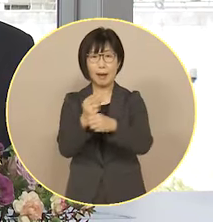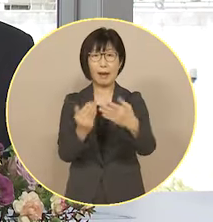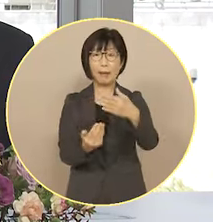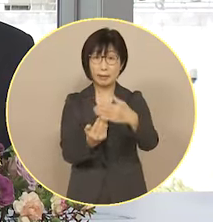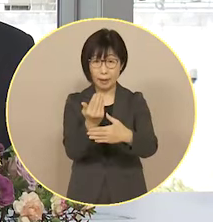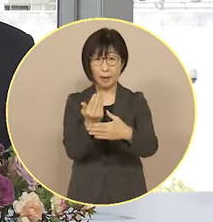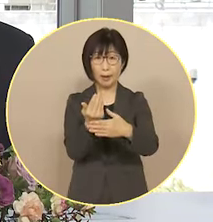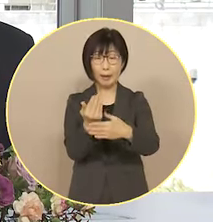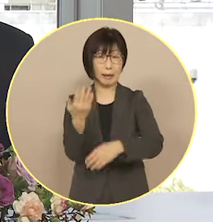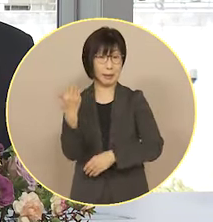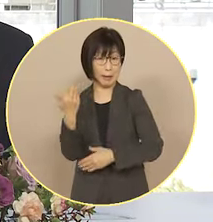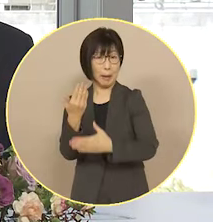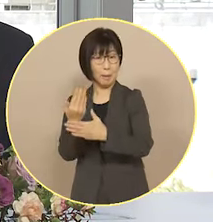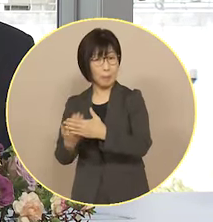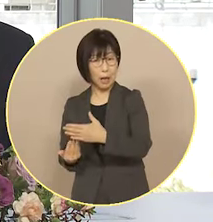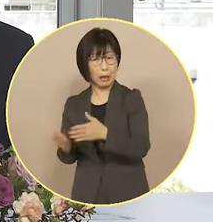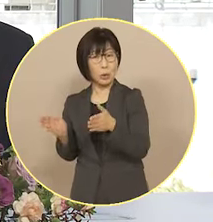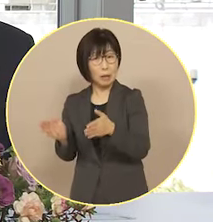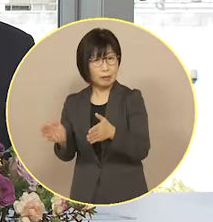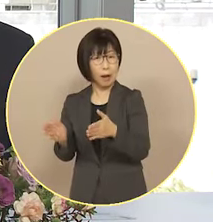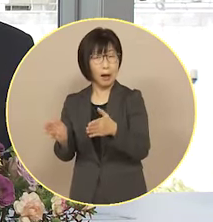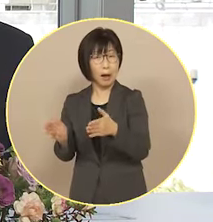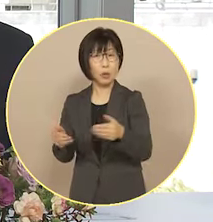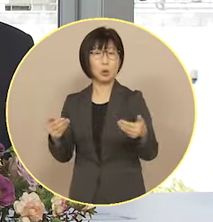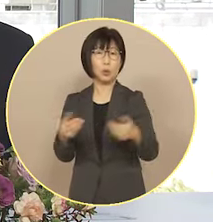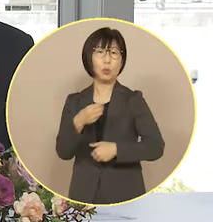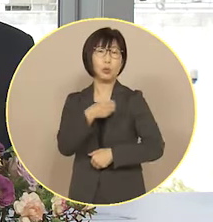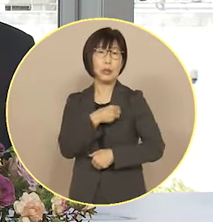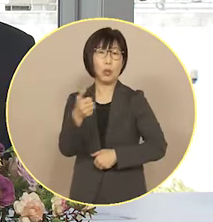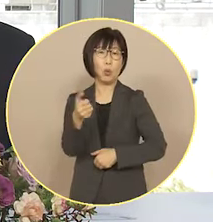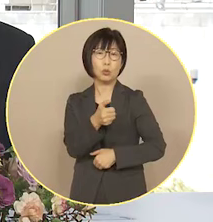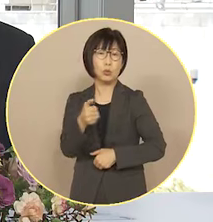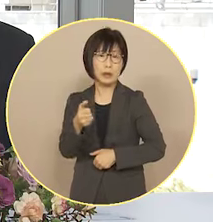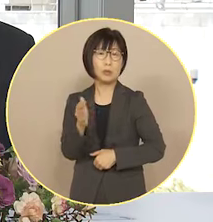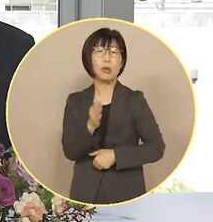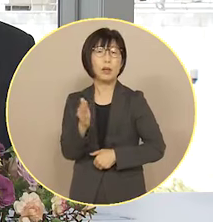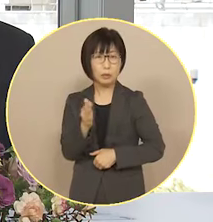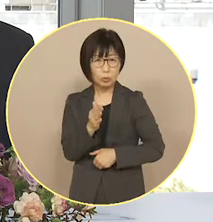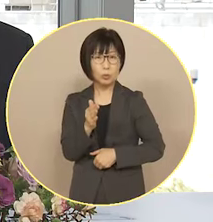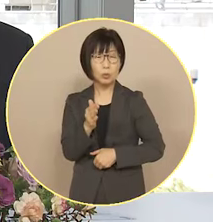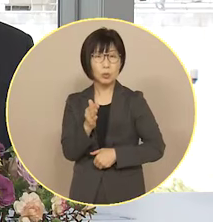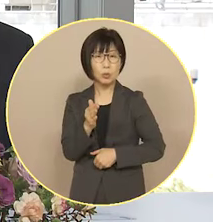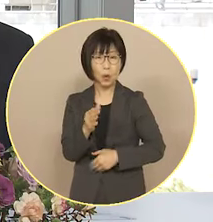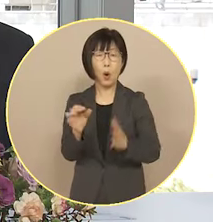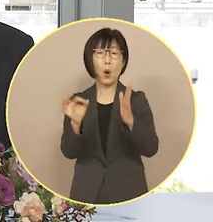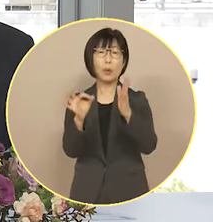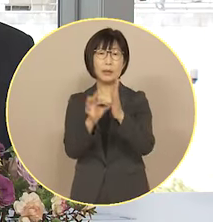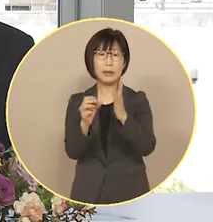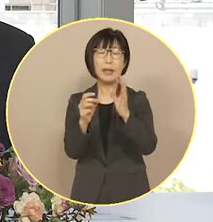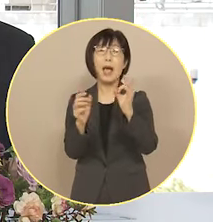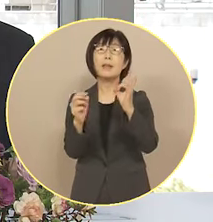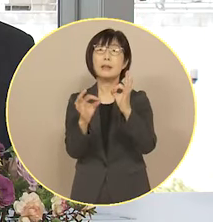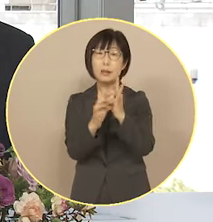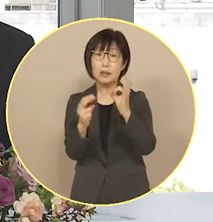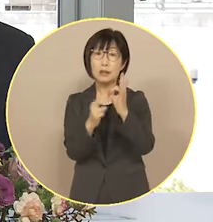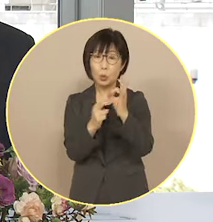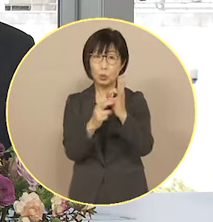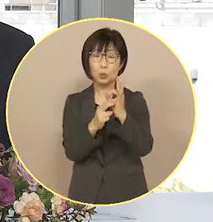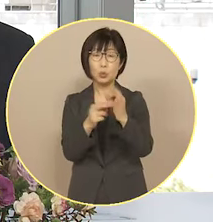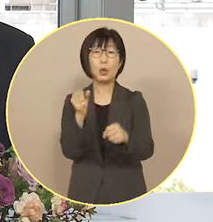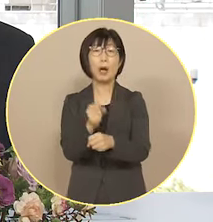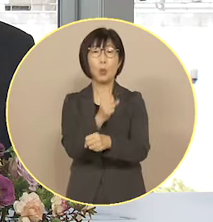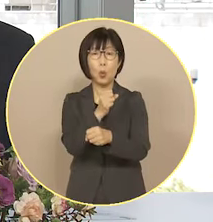も前回落選している間は従業員50人ほどのま金属加工を行う街コバ